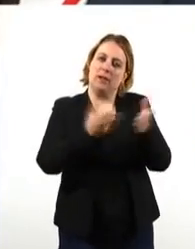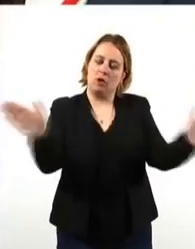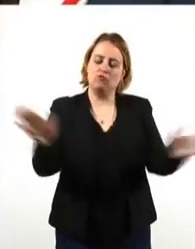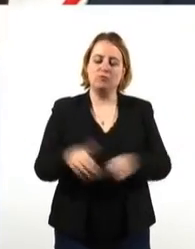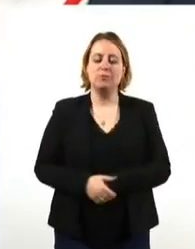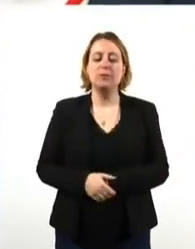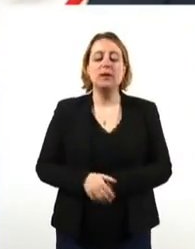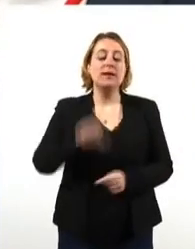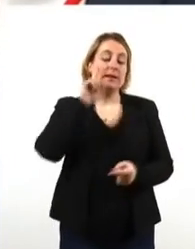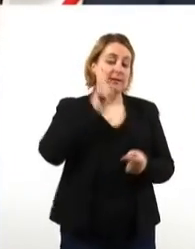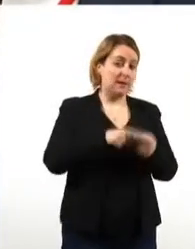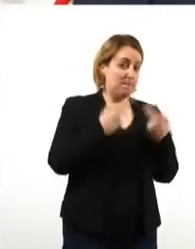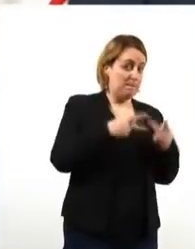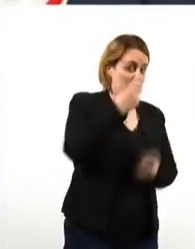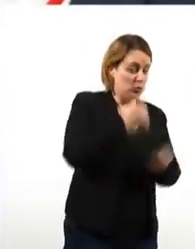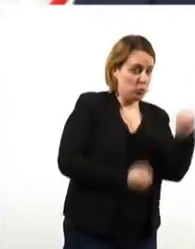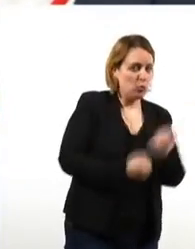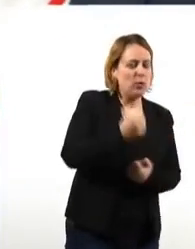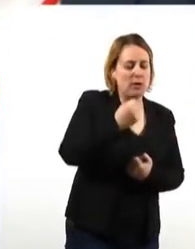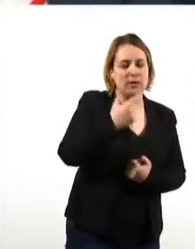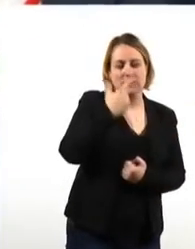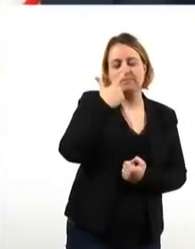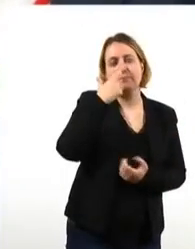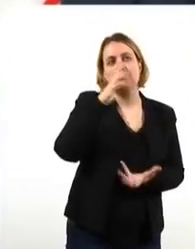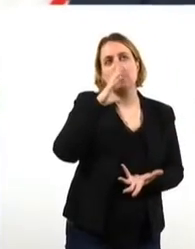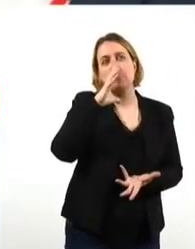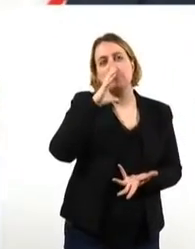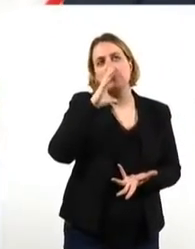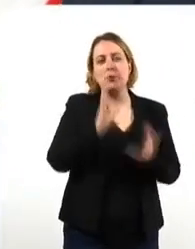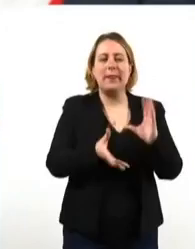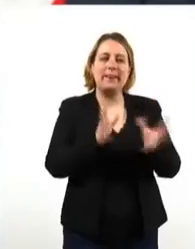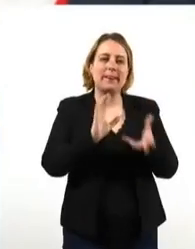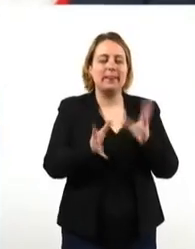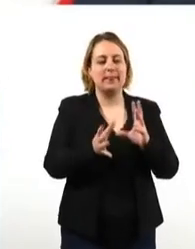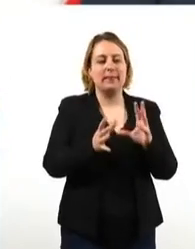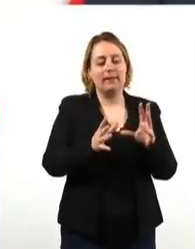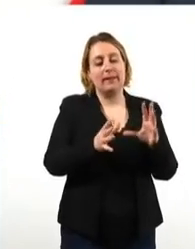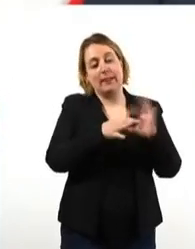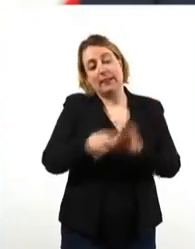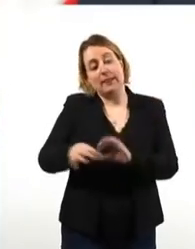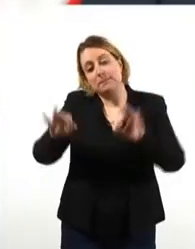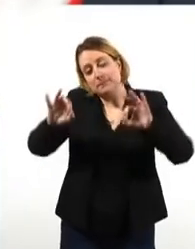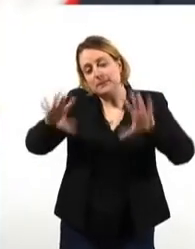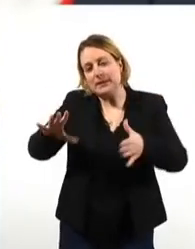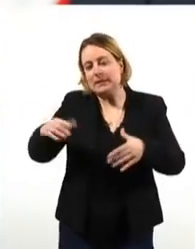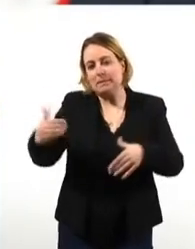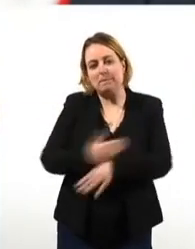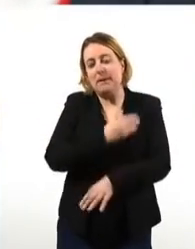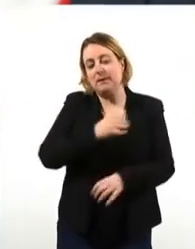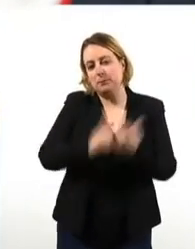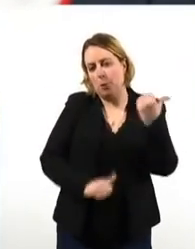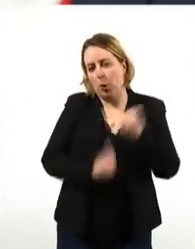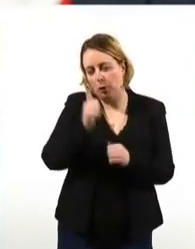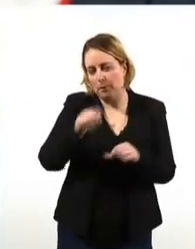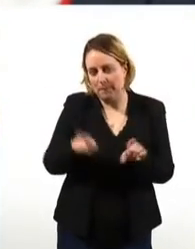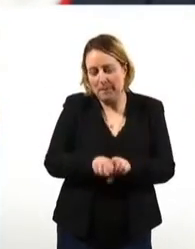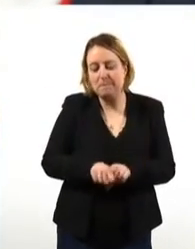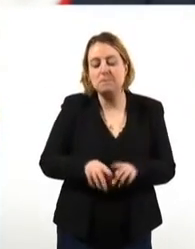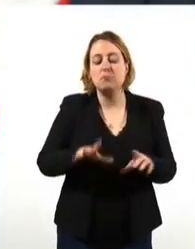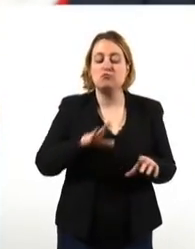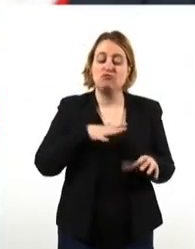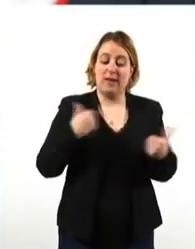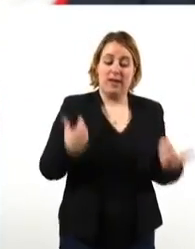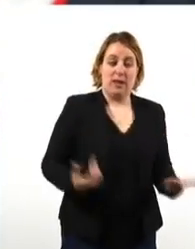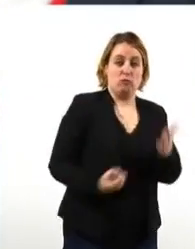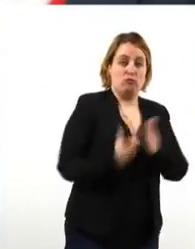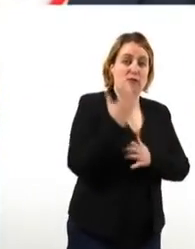permis de conduire, il y a peut-être aussi un effet, si je peux dire, passe-sport. Il y a d'abord des dispositifs ou des simplifications qui ont été faites